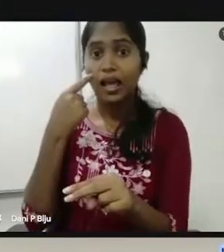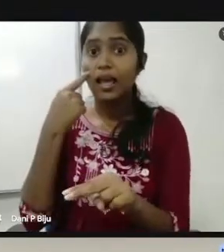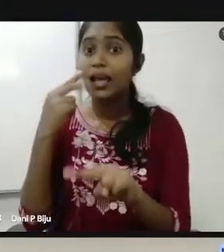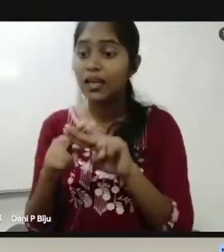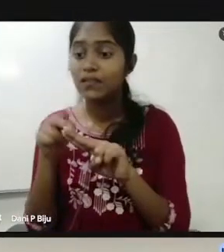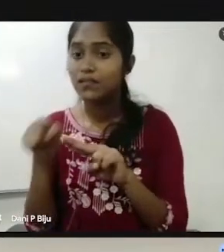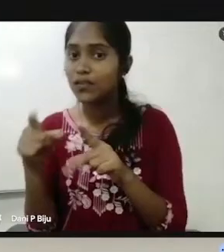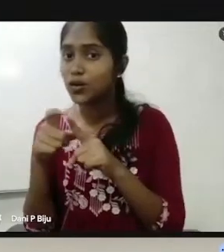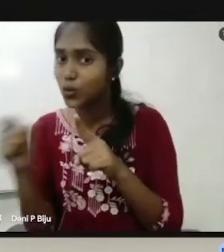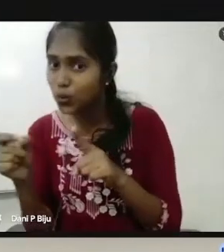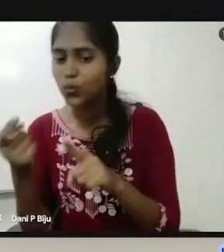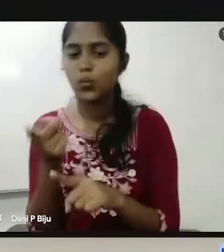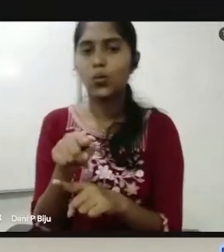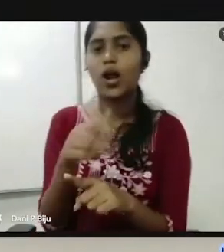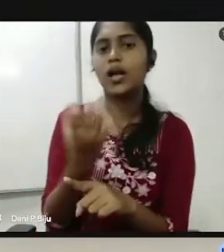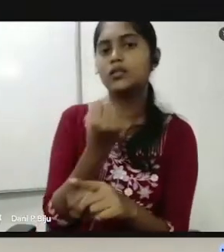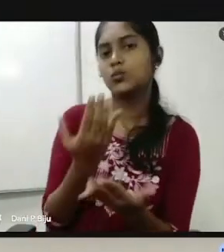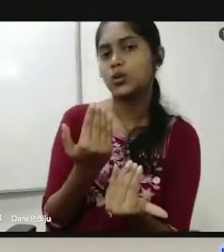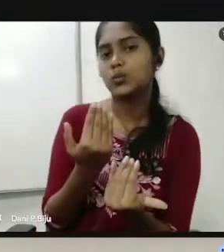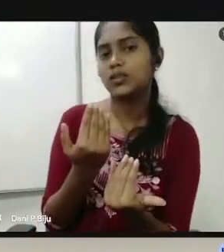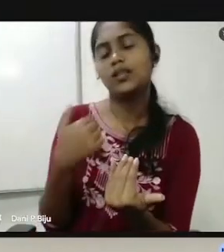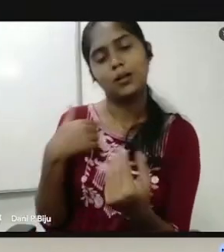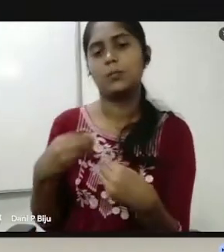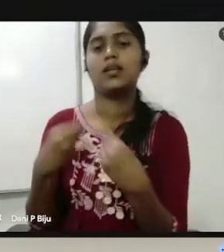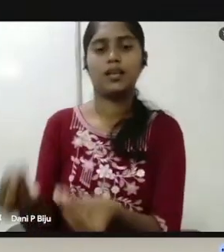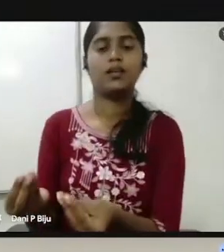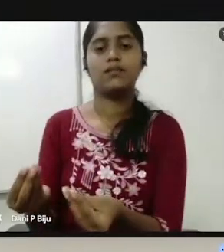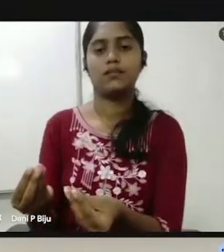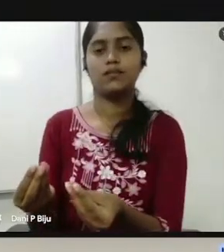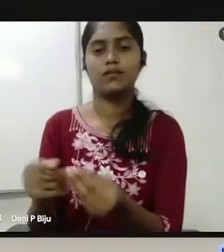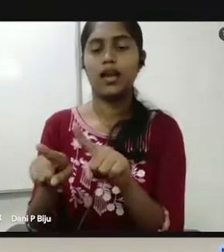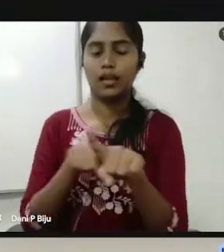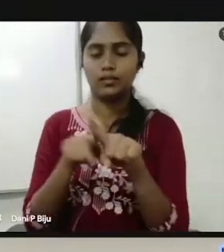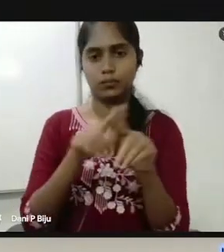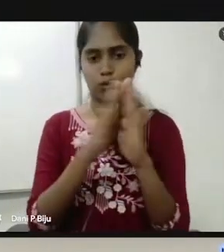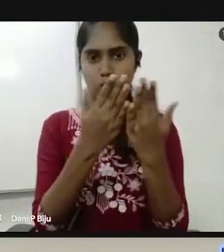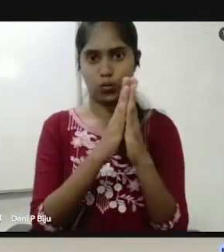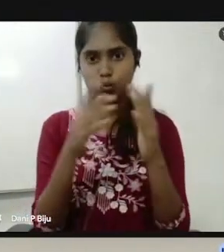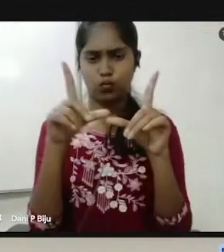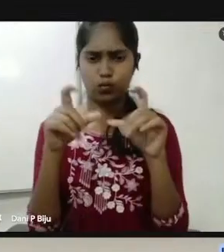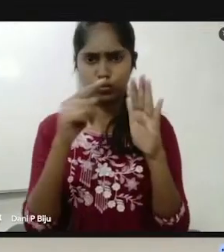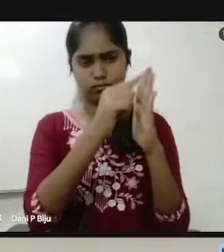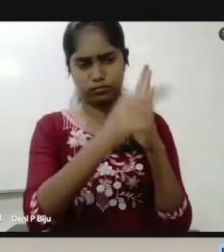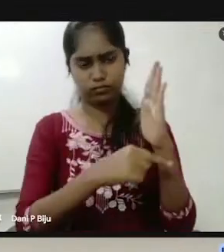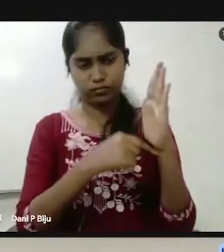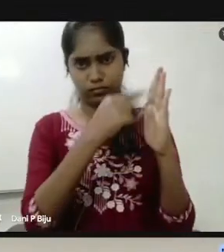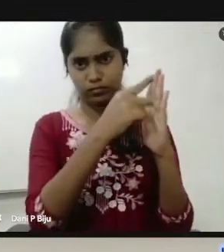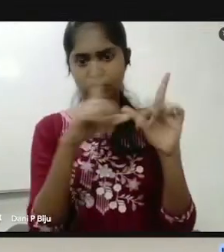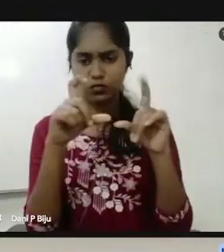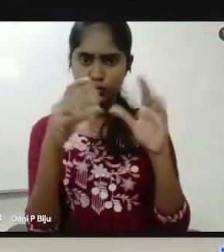ഫസ്റ്റ് എഴുതിയിട്ട് അതിന്റെ ഒരു നമ്മൾ ചെയ്യാൻ ഉദ്ദേശിക്കുന്ന ആക്ടിവിറ്റിയുടെ ഒരു പടം നമ്മൾ സ്റ്റിക്ക് ചെയ്യും. അത് കഴിഞ്ഞിട്ട് ദെൻ അവന് ഇഷ്ടമുള്ള